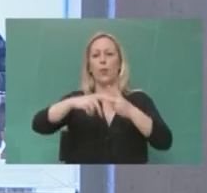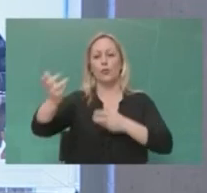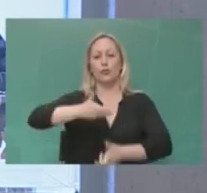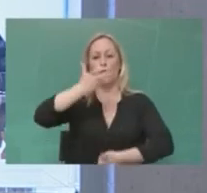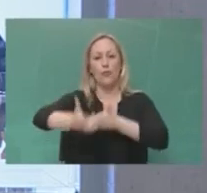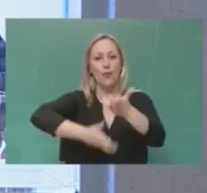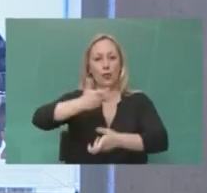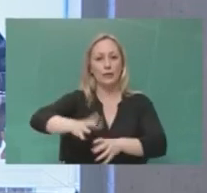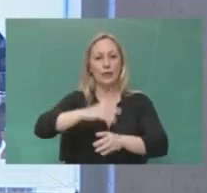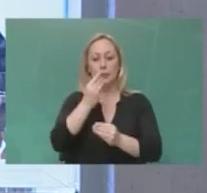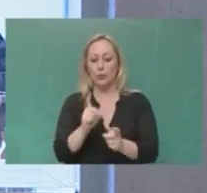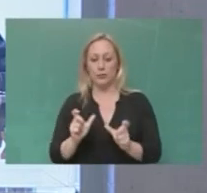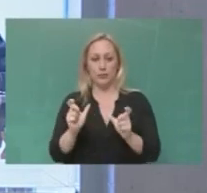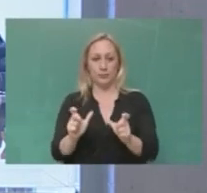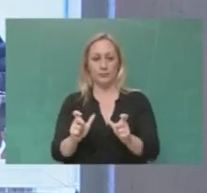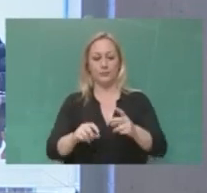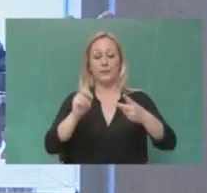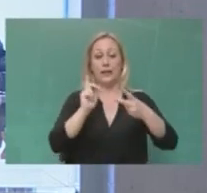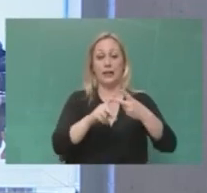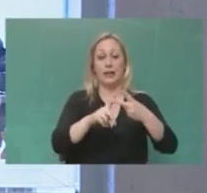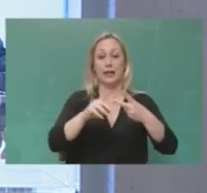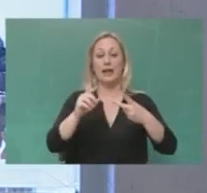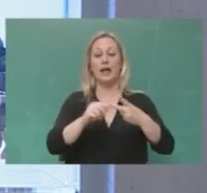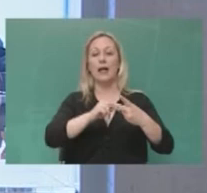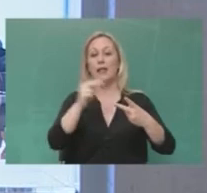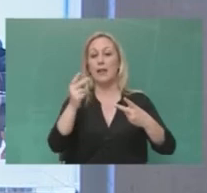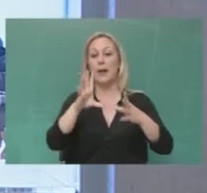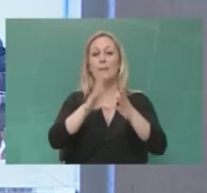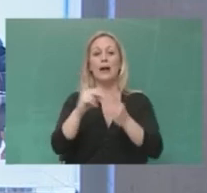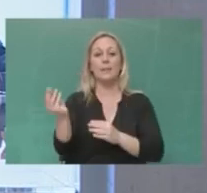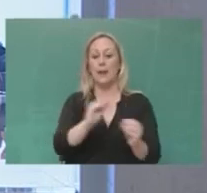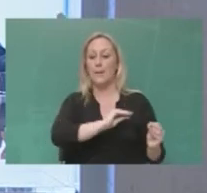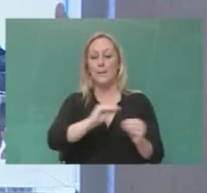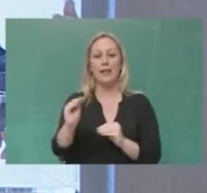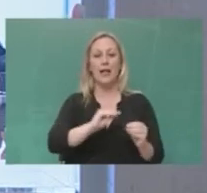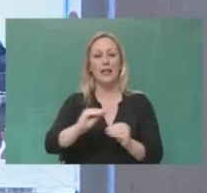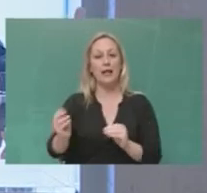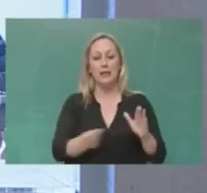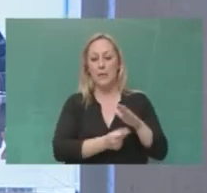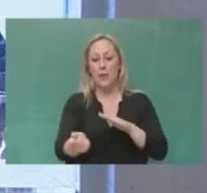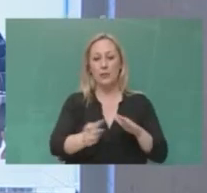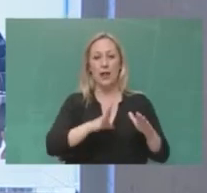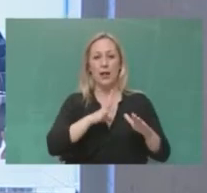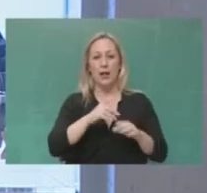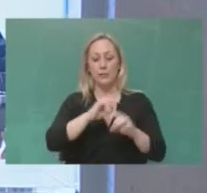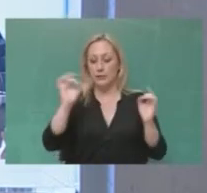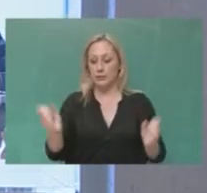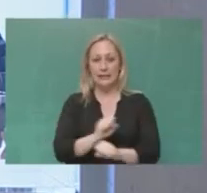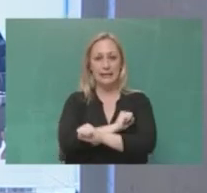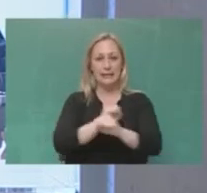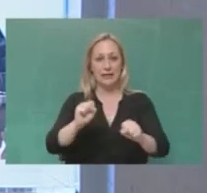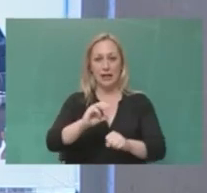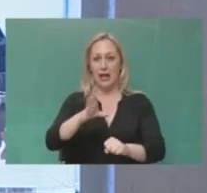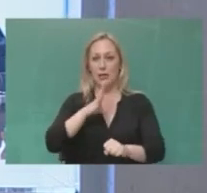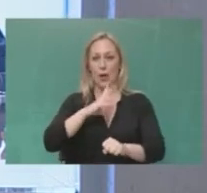κλπ, δύο θέματα ας πούμε πως είναι των μεταναστών δηλαδή απότομη εισρωή ανθρώπων που δεν έχουν